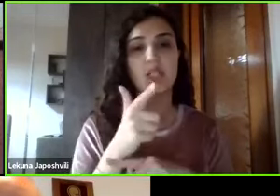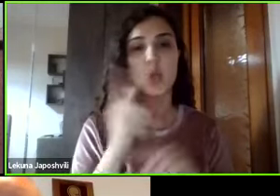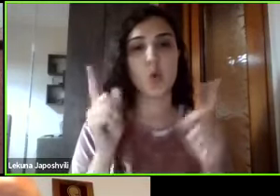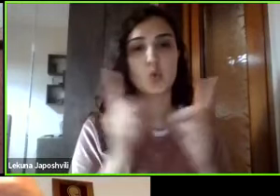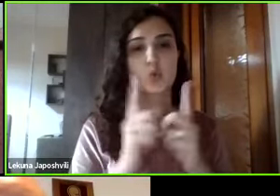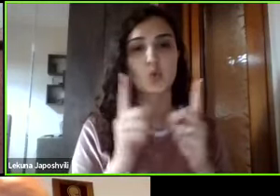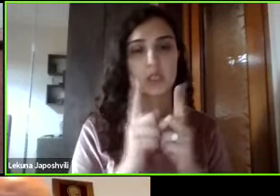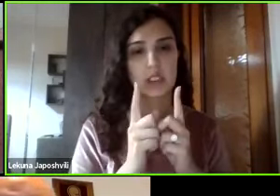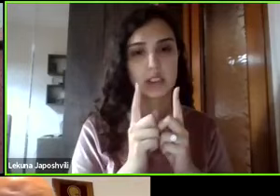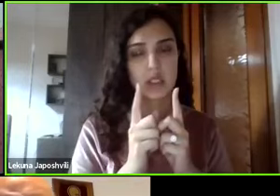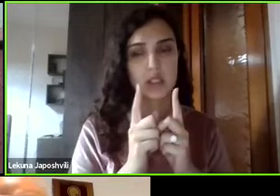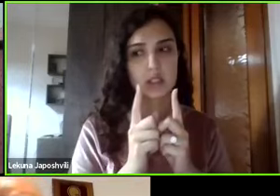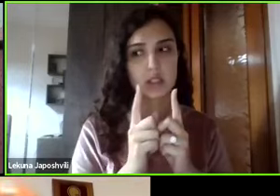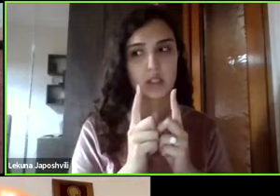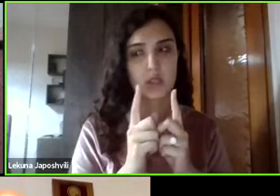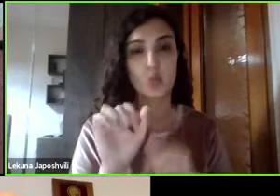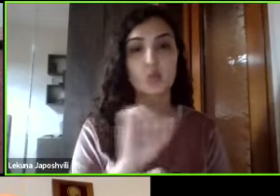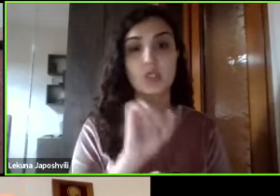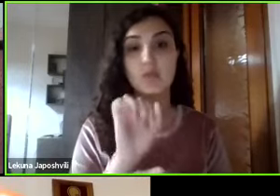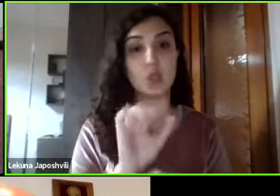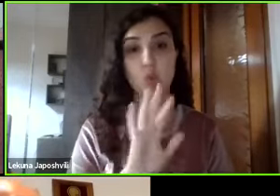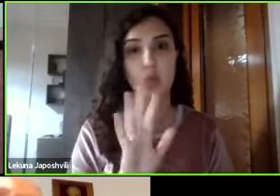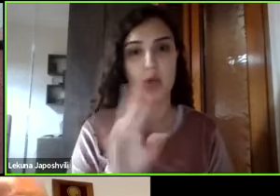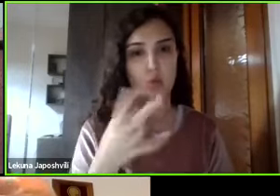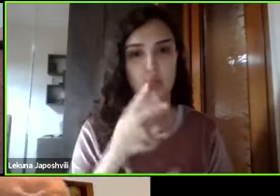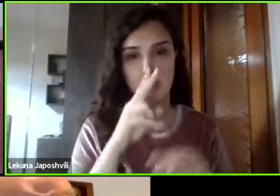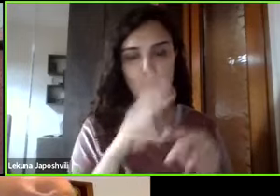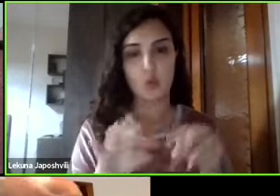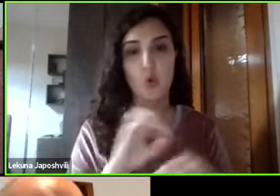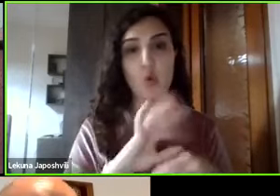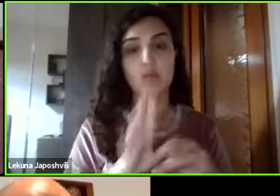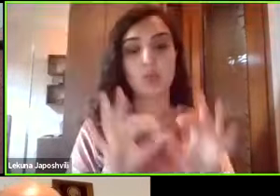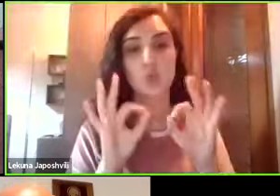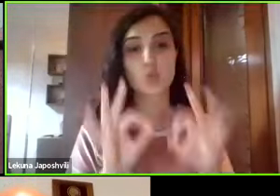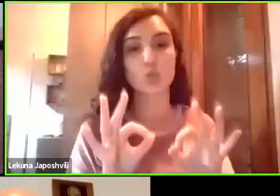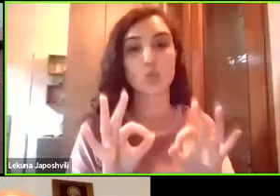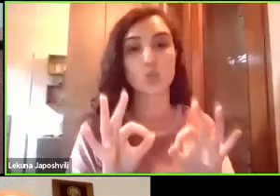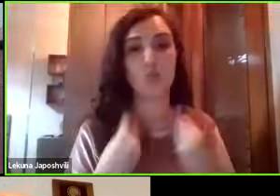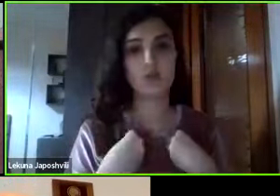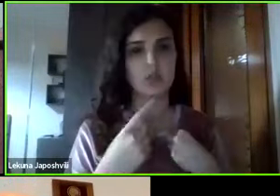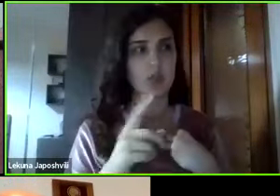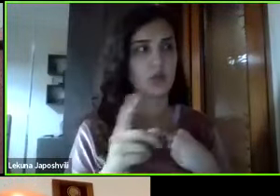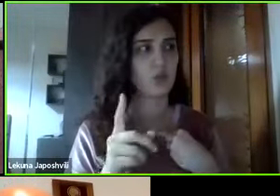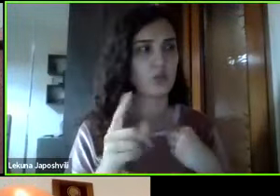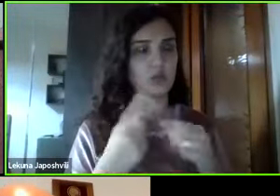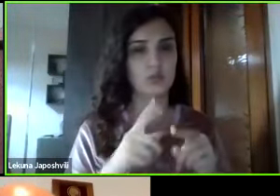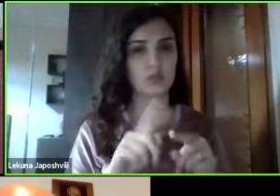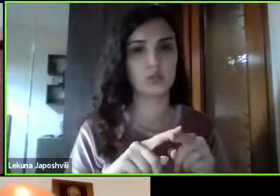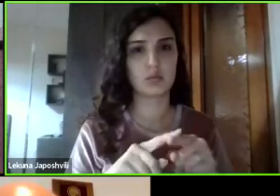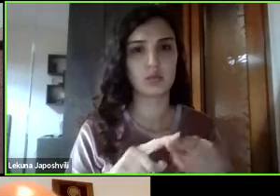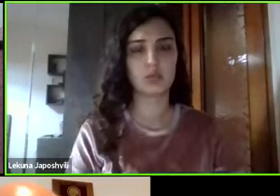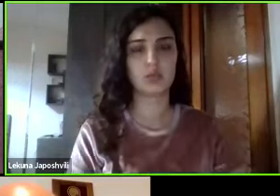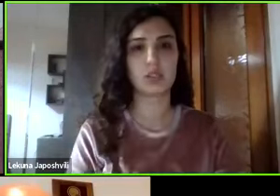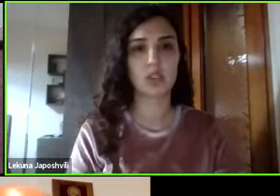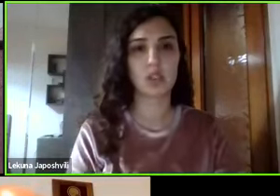ანუ უწყვეტობა არ უნდა დაიკაროს, აი COVID-მა ზუსტად მოიტანა ის, რომ უწყვეტობა